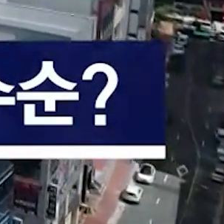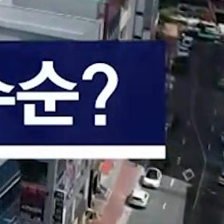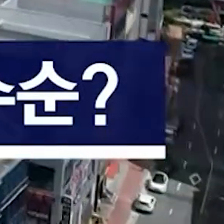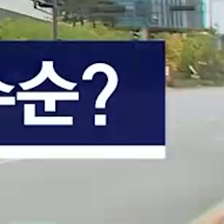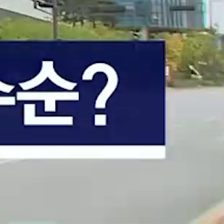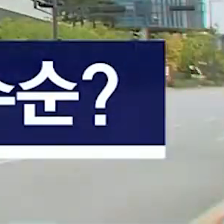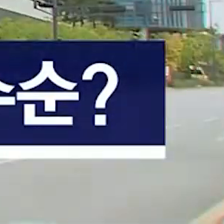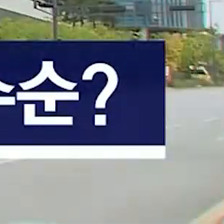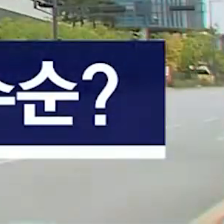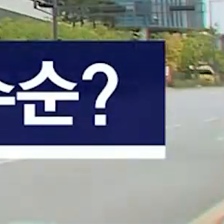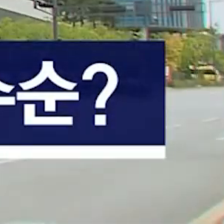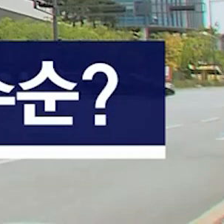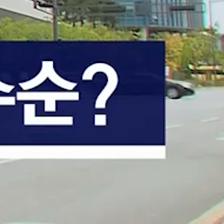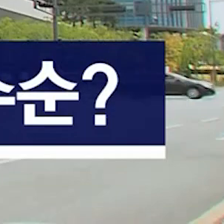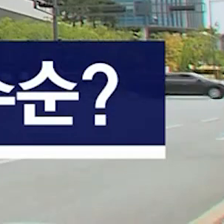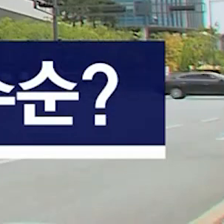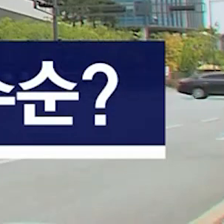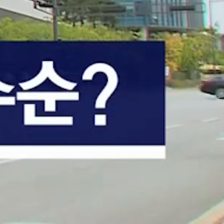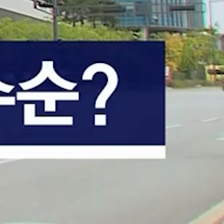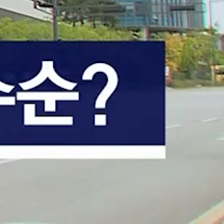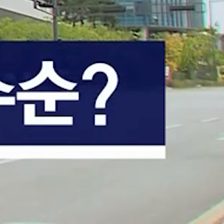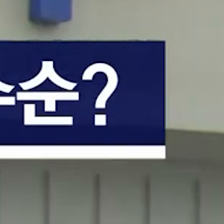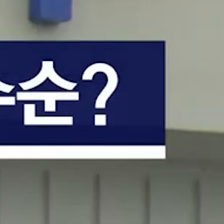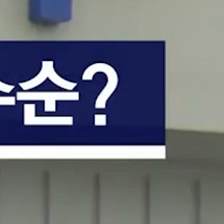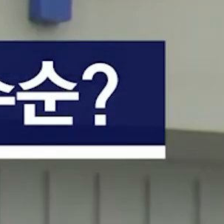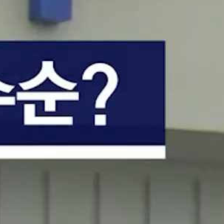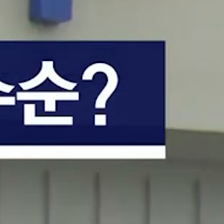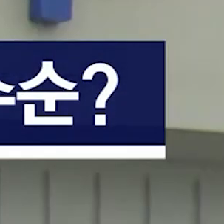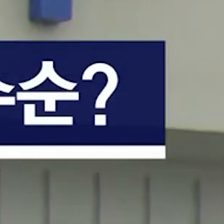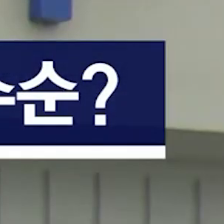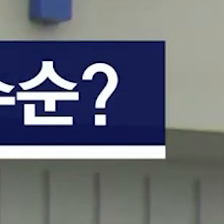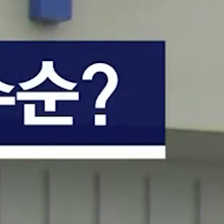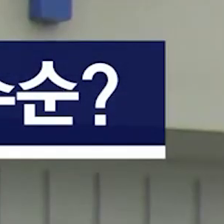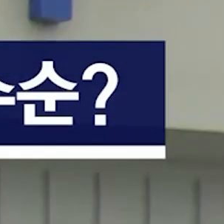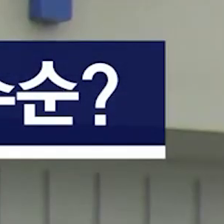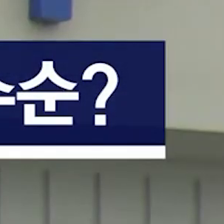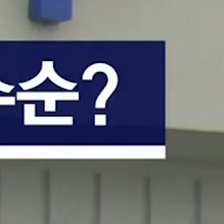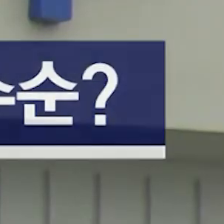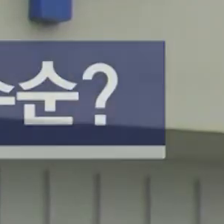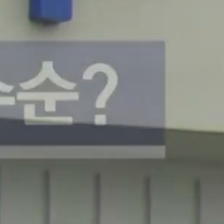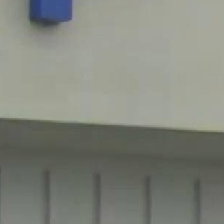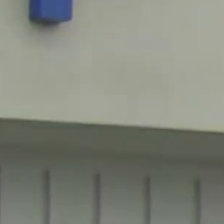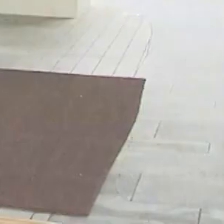보이는데 광주광역시와 전라남도는 별다른 반발도 하지 않고 있어 논란입니다.